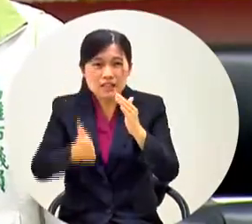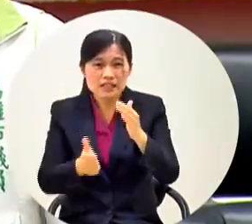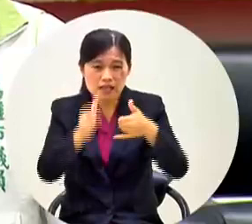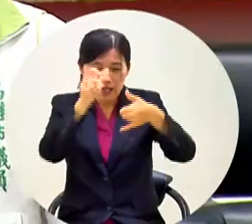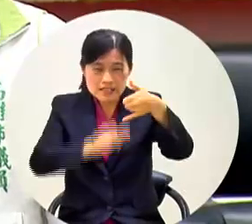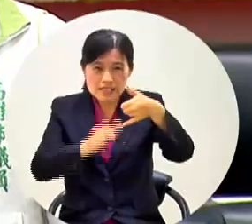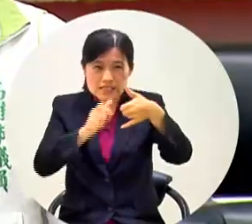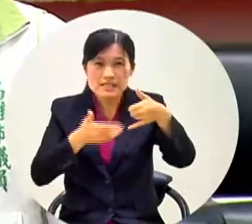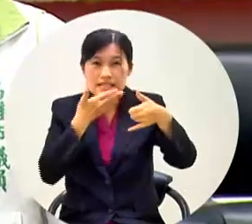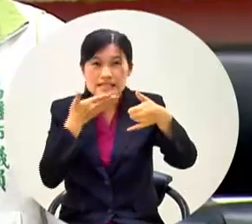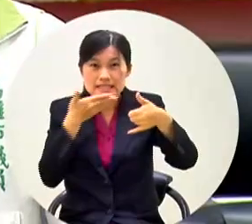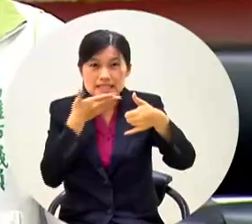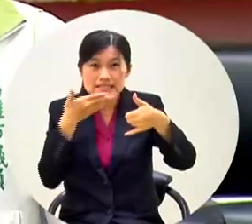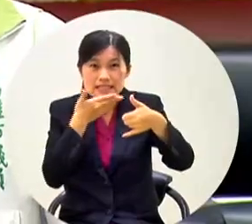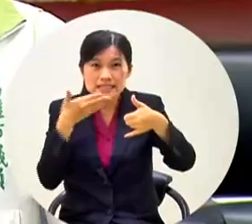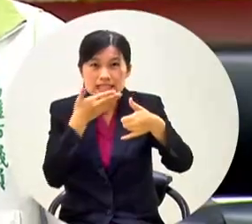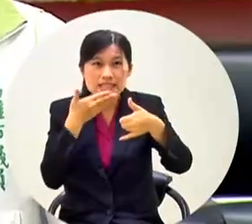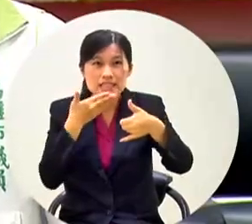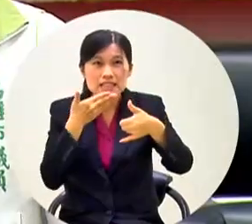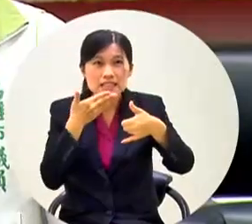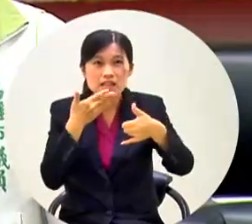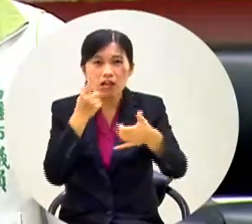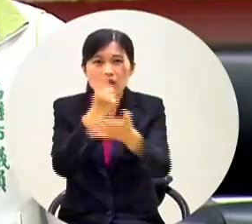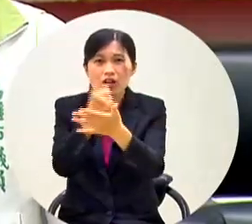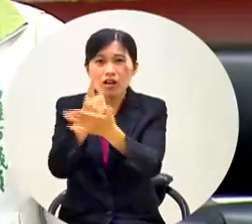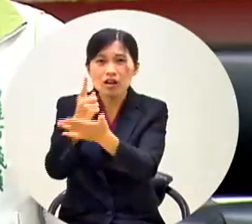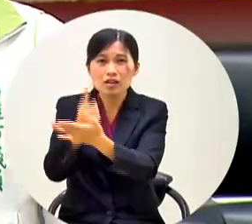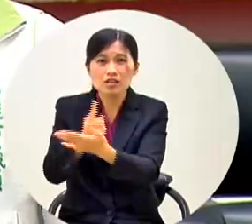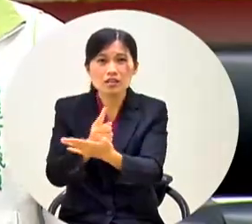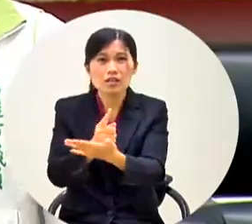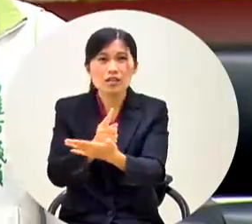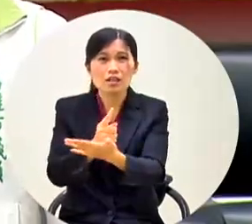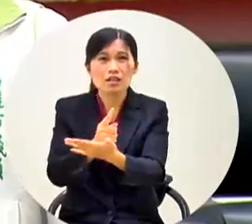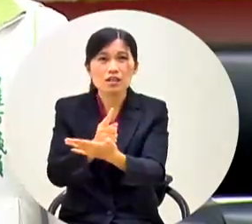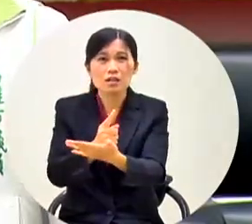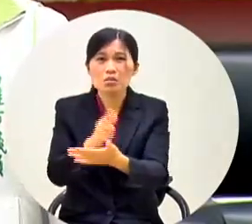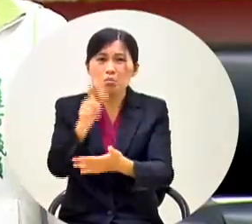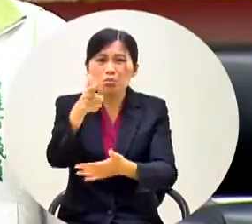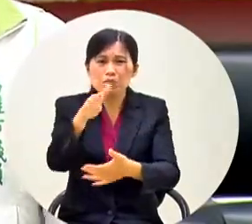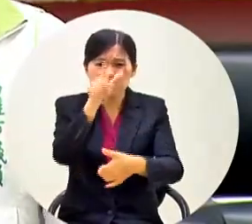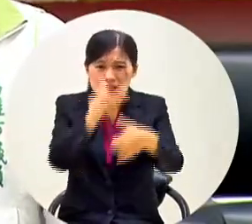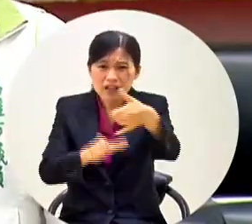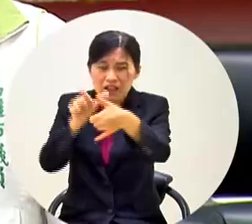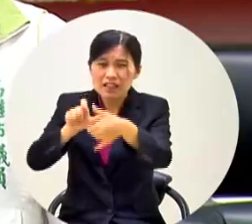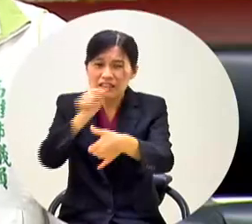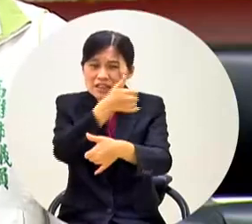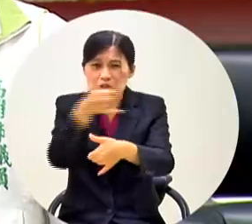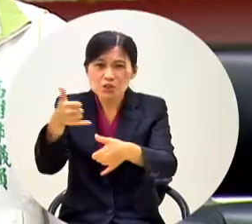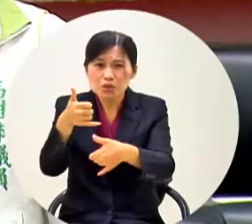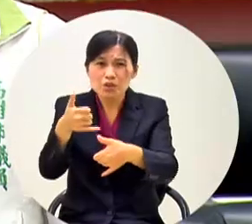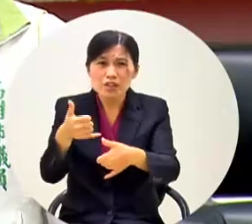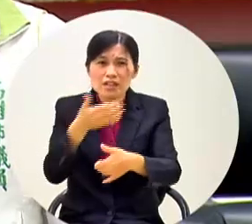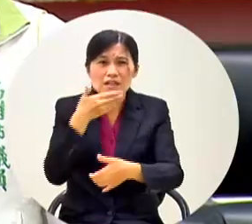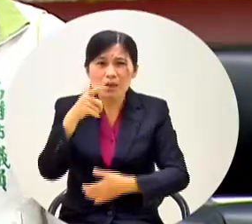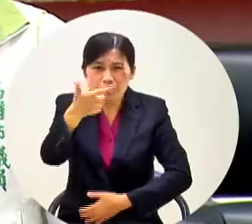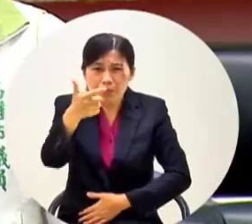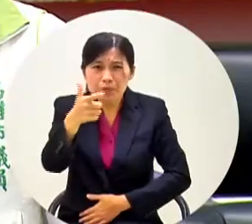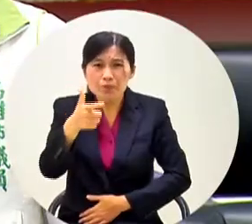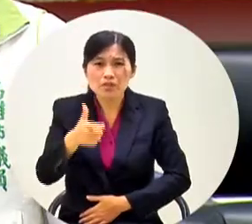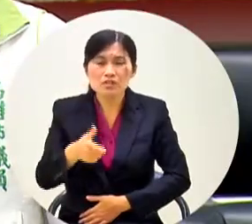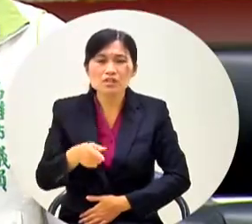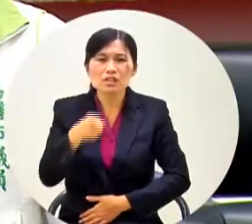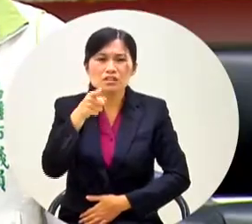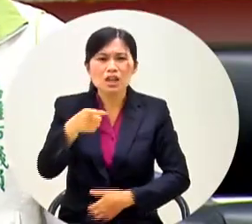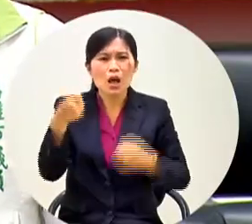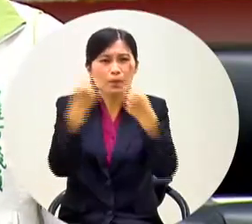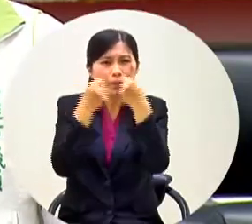每个议员获得的利益哦，用这种暴力的方式 暴力的手段快速冲向前，一